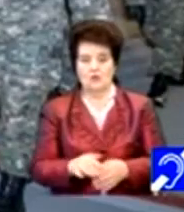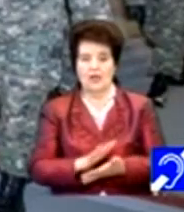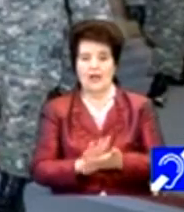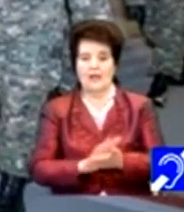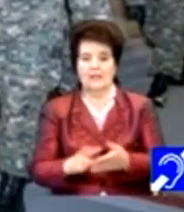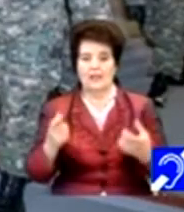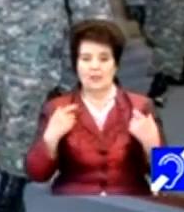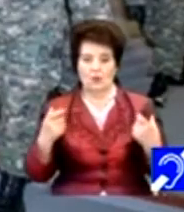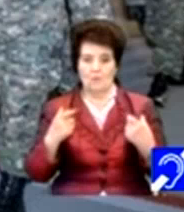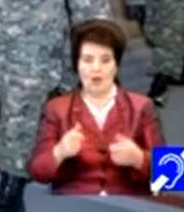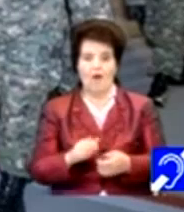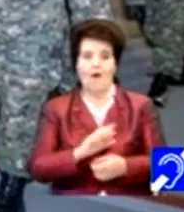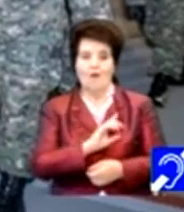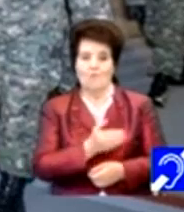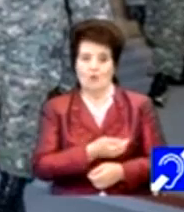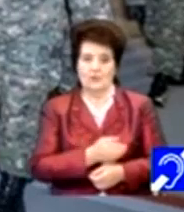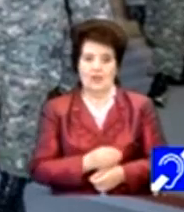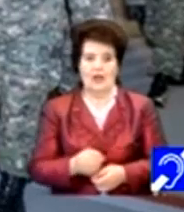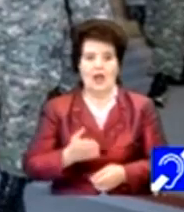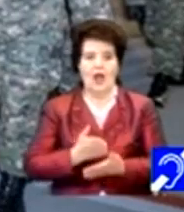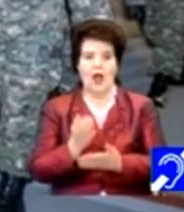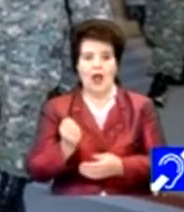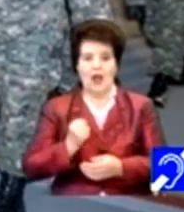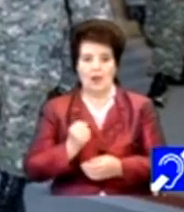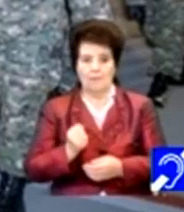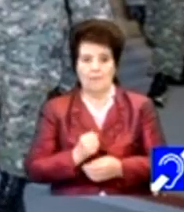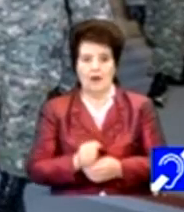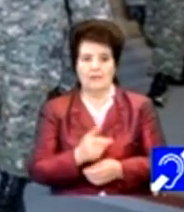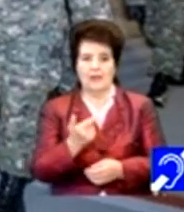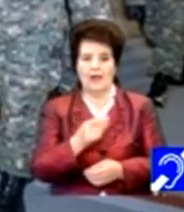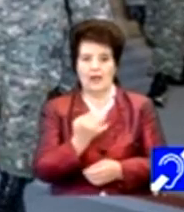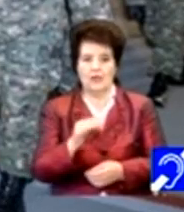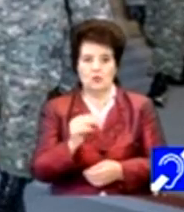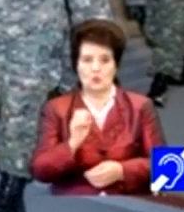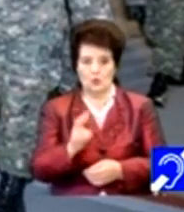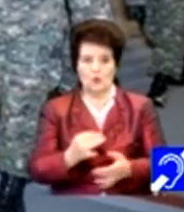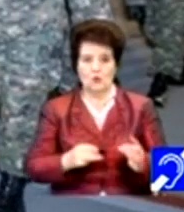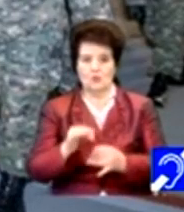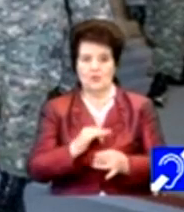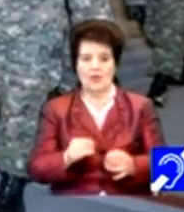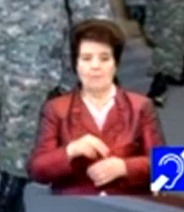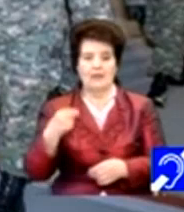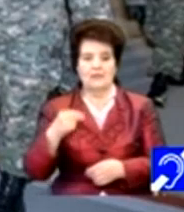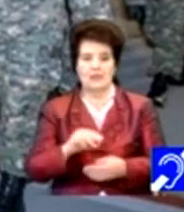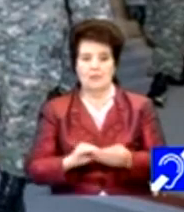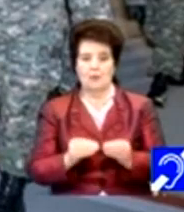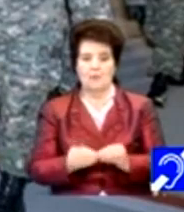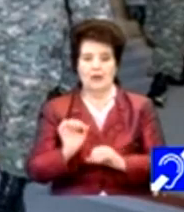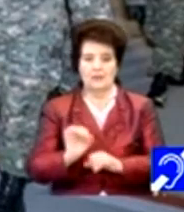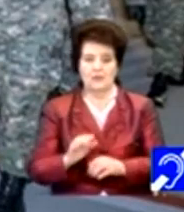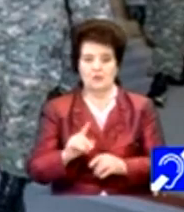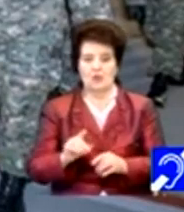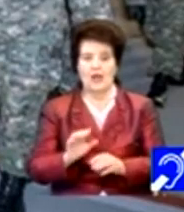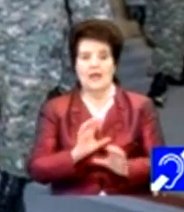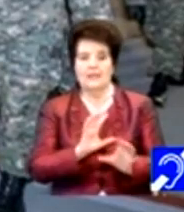de comandant suprem al Forțelor Armate, l-am împuternicit pe generalul de divizie Victor Gaiciuc, consilier prezidențial pe probleme de apărare și